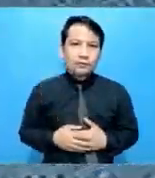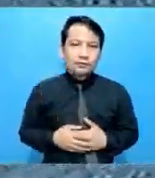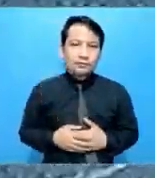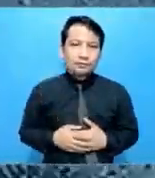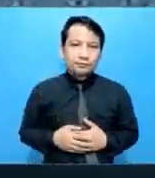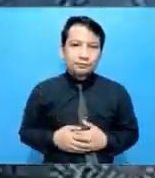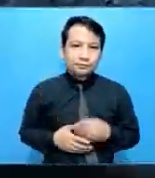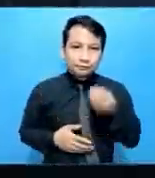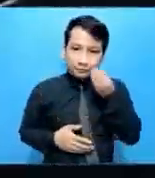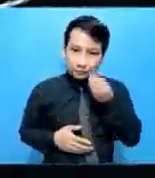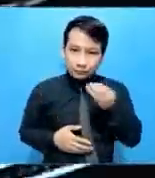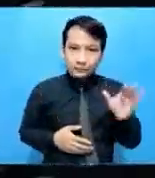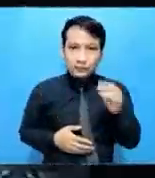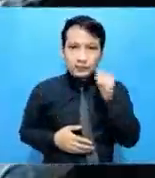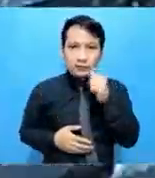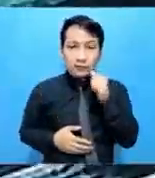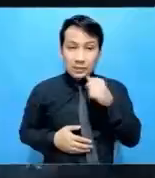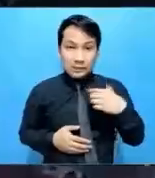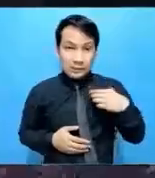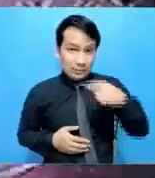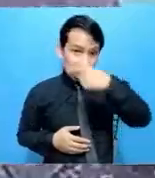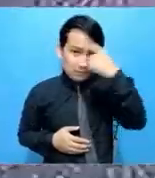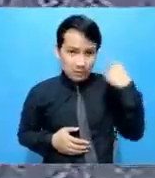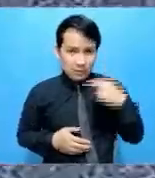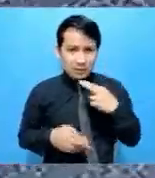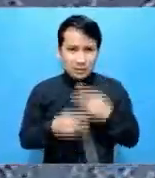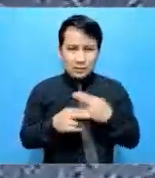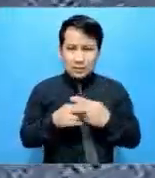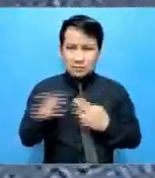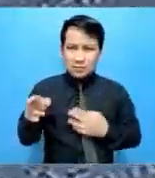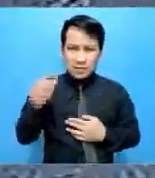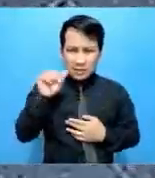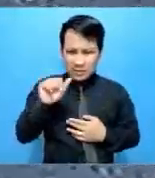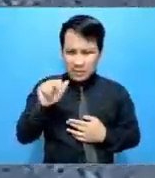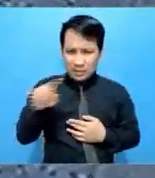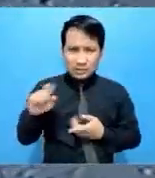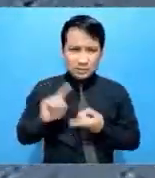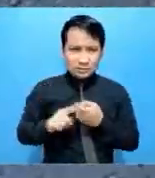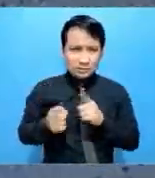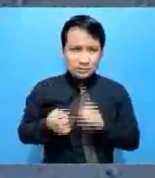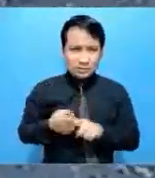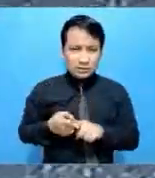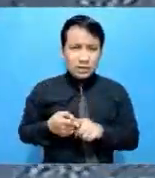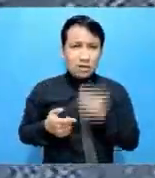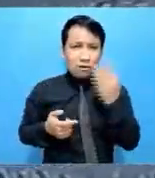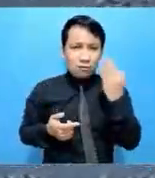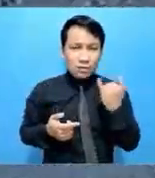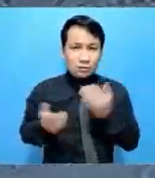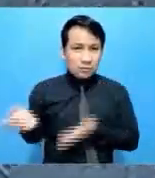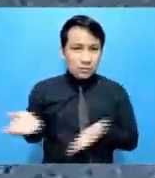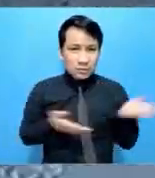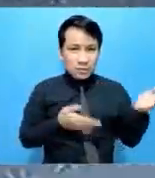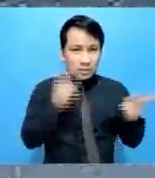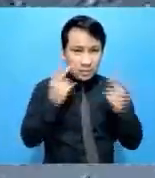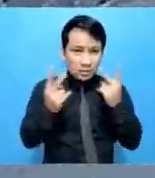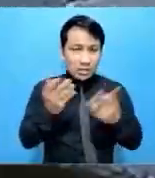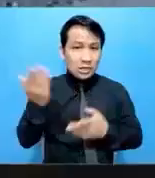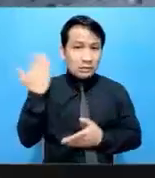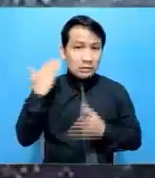Pauwi na sana ang babaeng nakaitim na kinilalang si Annie Tiar at ang kaibigan niya matapos silang maghatid ng mga bisita noong